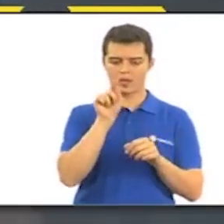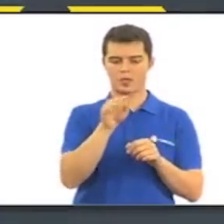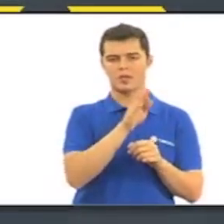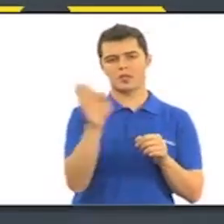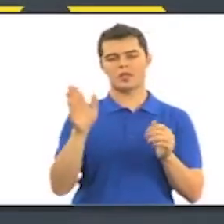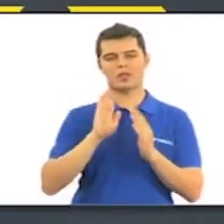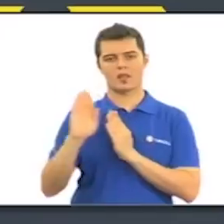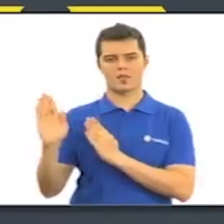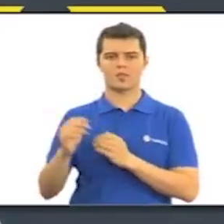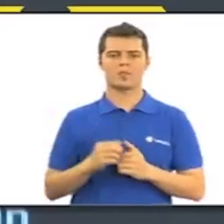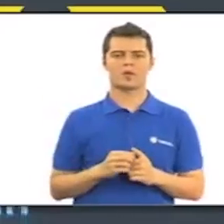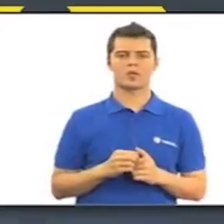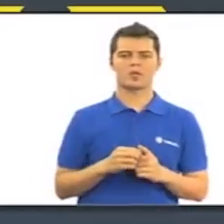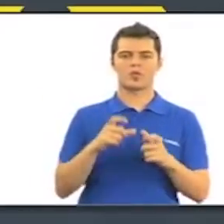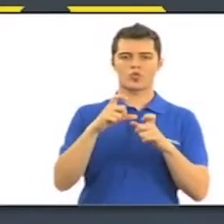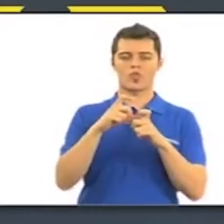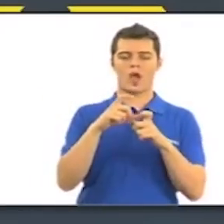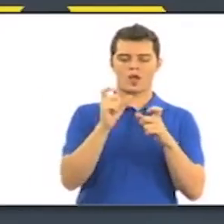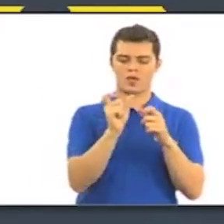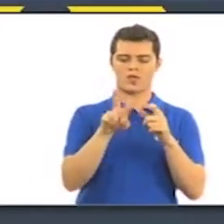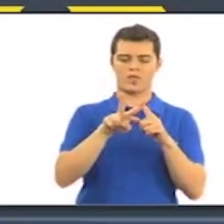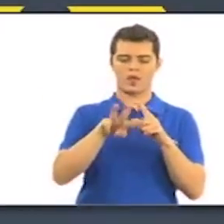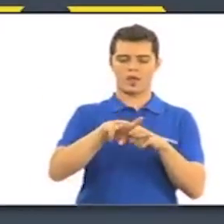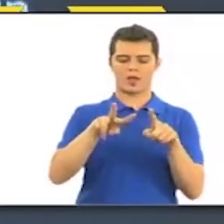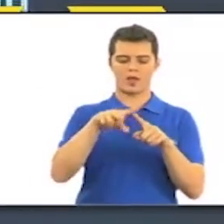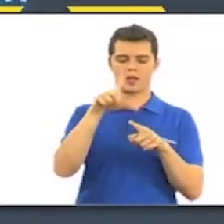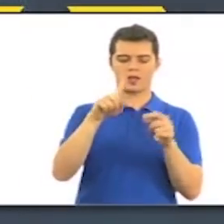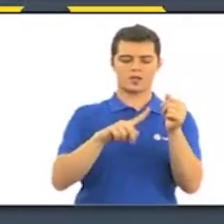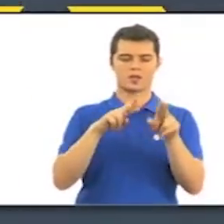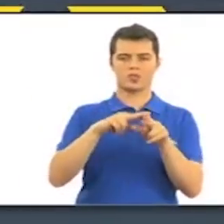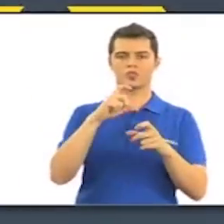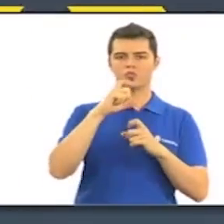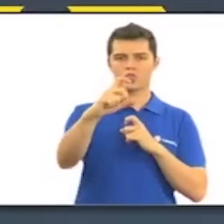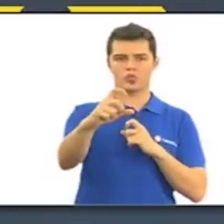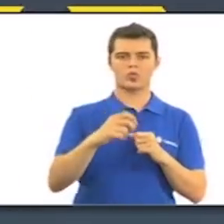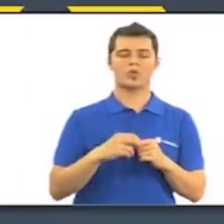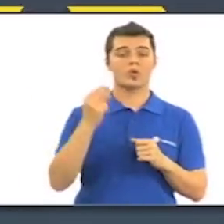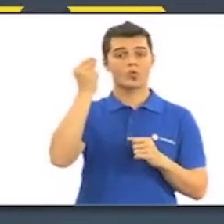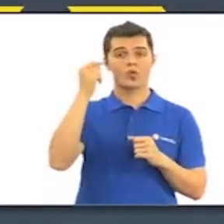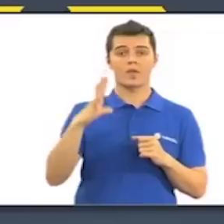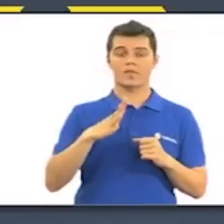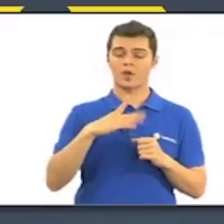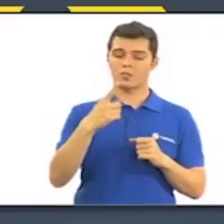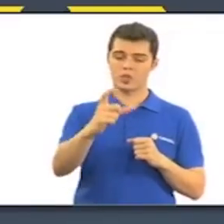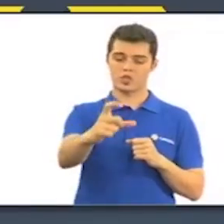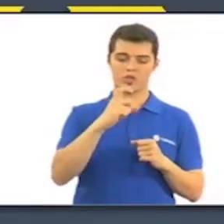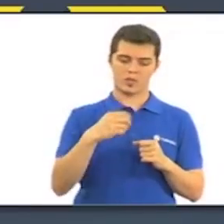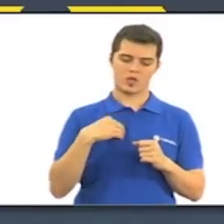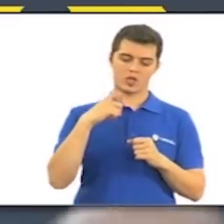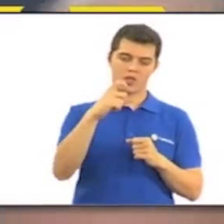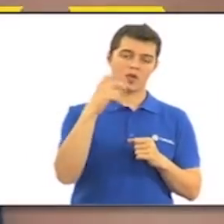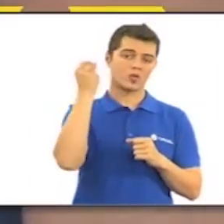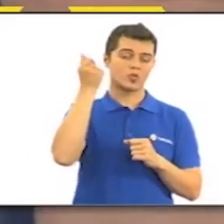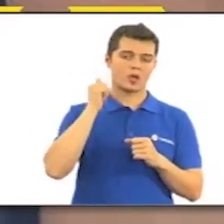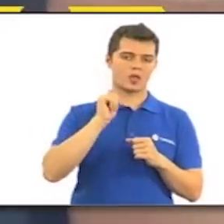öneriyoruz. Şifremizi oluşturup ileri butonuna dokunduğumuzda güvenlik sorusu bölümü karşımıza çıkacaktır. Burada şifremizi unutmamız